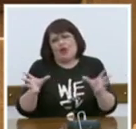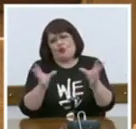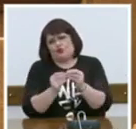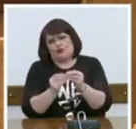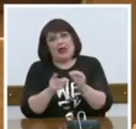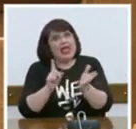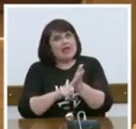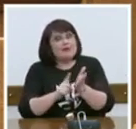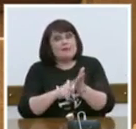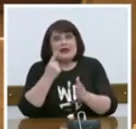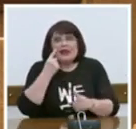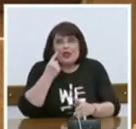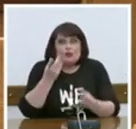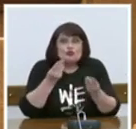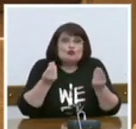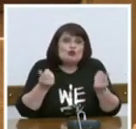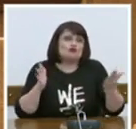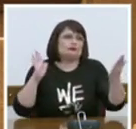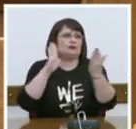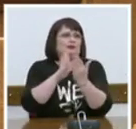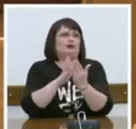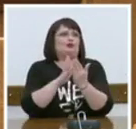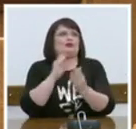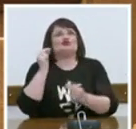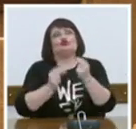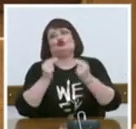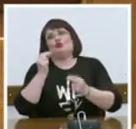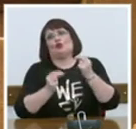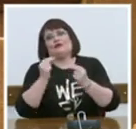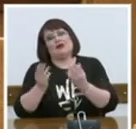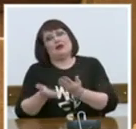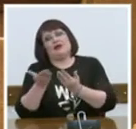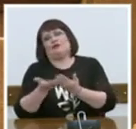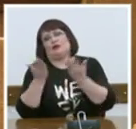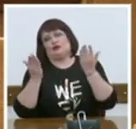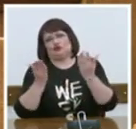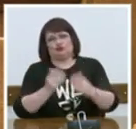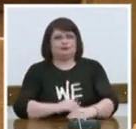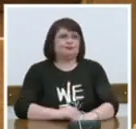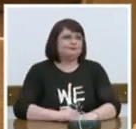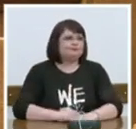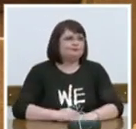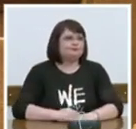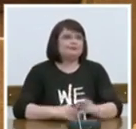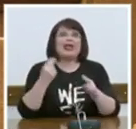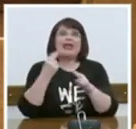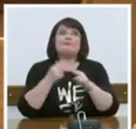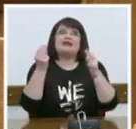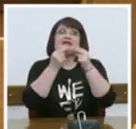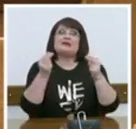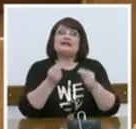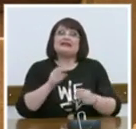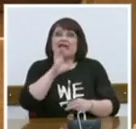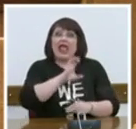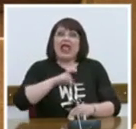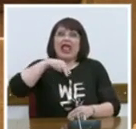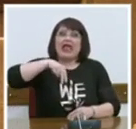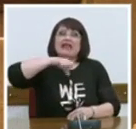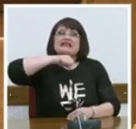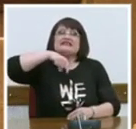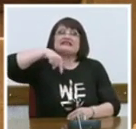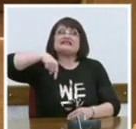κοιτάξουν πώς θα αντιμετωπίσουν το πρόβλημα στη ρίζα του. Σύμφωνα με επίσημα στοιχεία της Ελστάτ, τα τελευταία